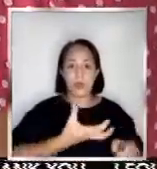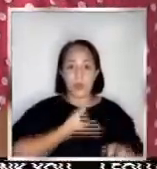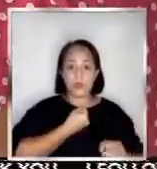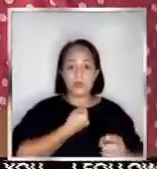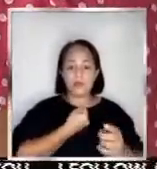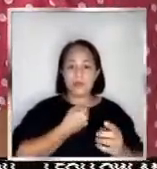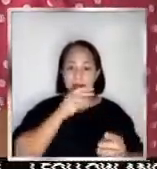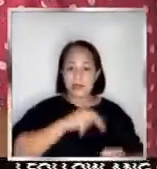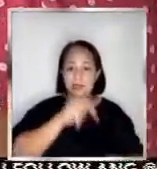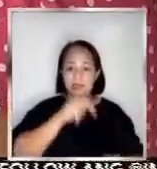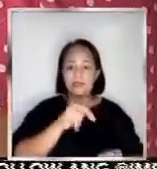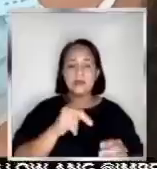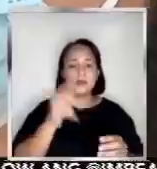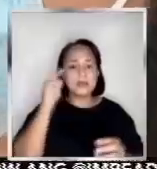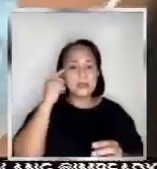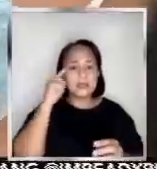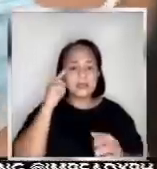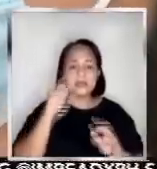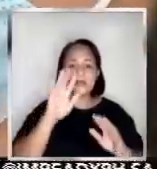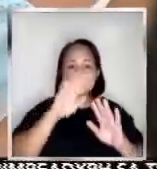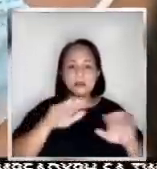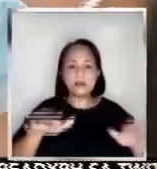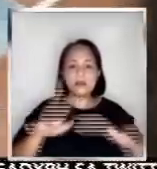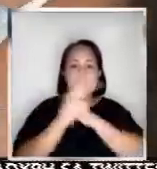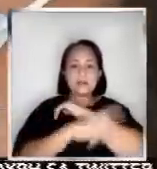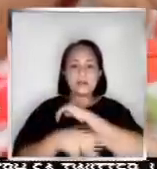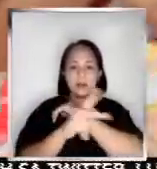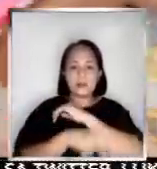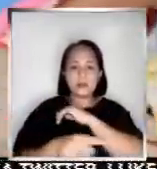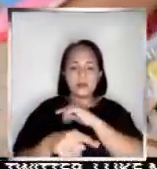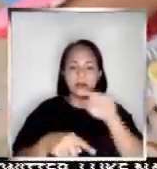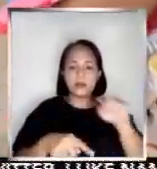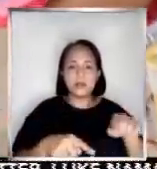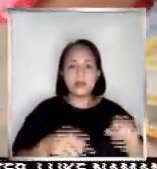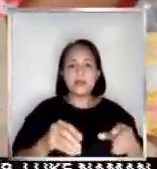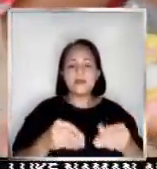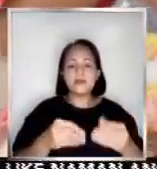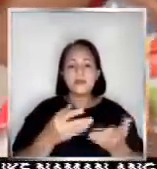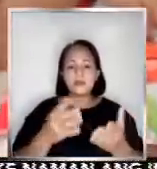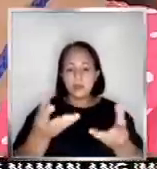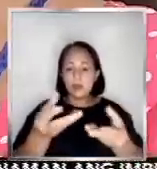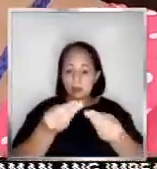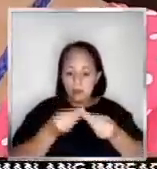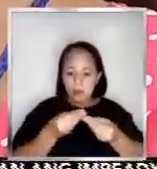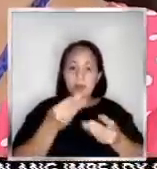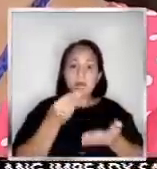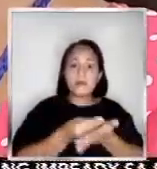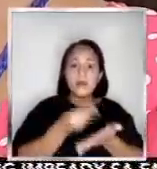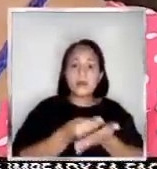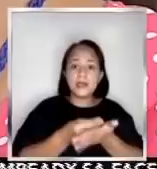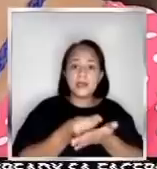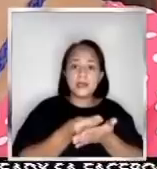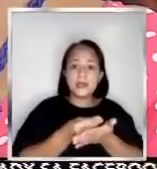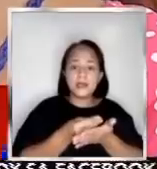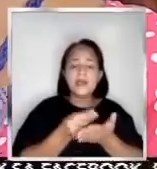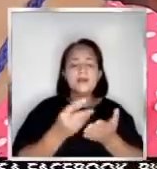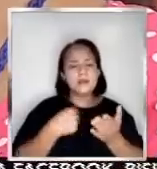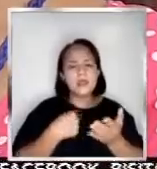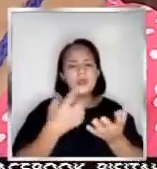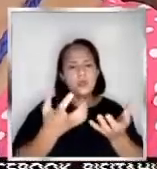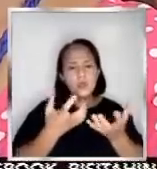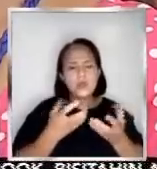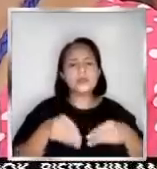din sa probinsya ang nasa isip ni Noraida Kamid pagkatanggap na pagkatanggap niya ng ayuda. Gusto ko sana ibilis sa pasalubong